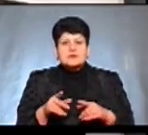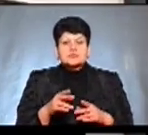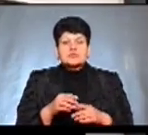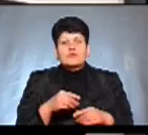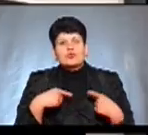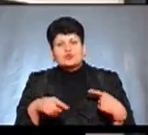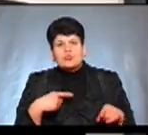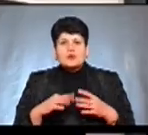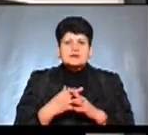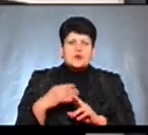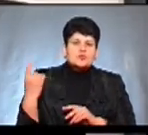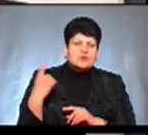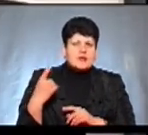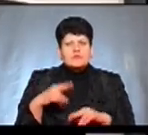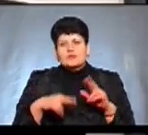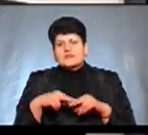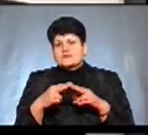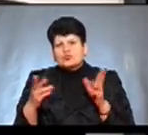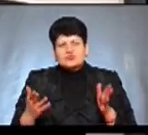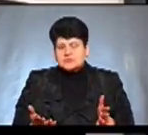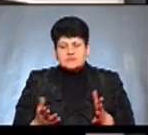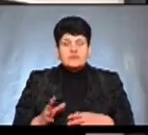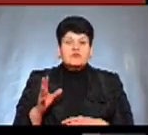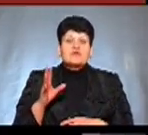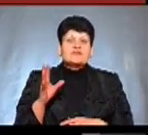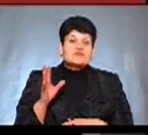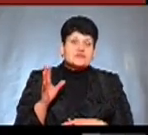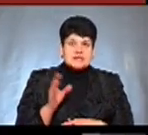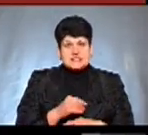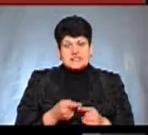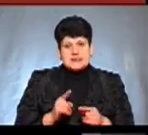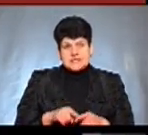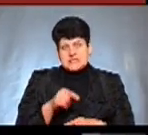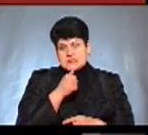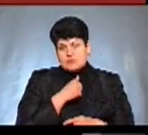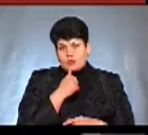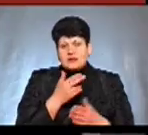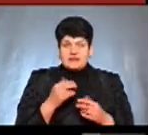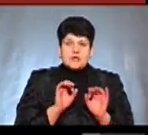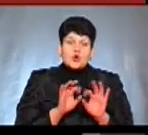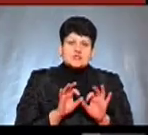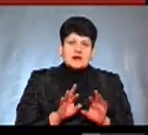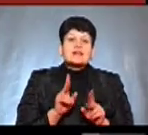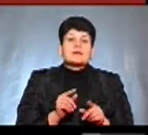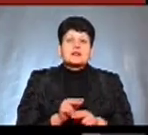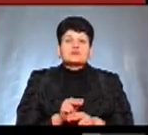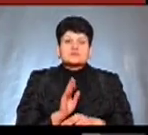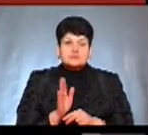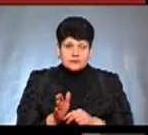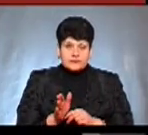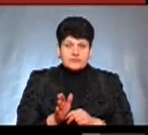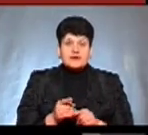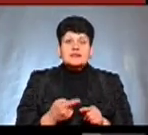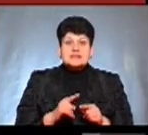сільське господарство, в тому числі будівництво мостів. Тому оці всі спроби, давайте розкажемо про те, як ми його відремонтуємо. Тобто